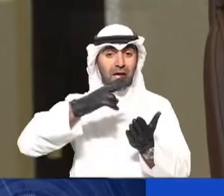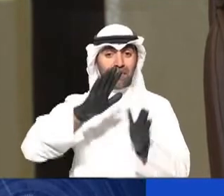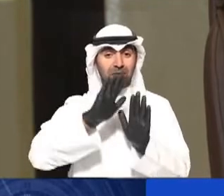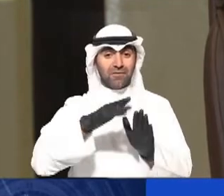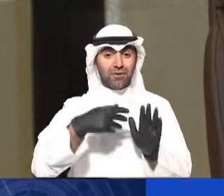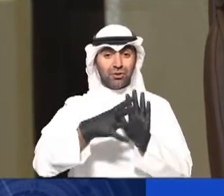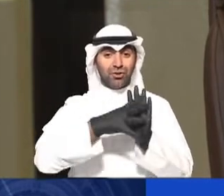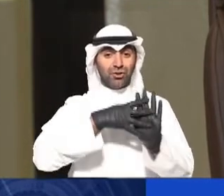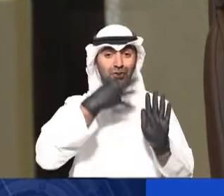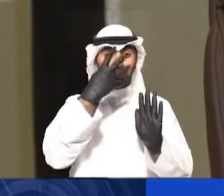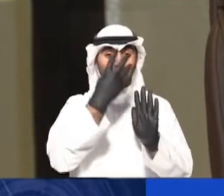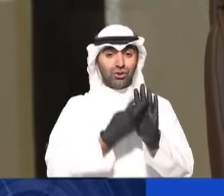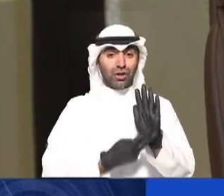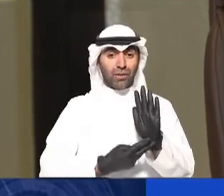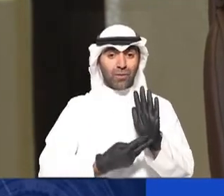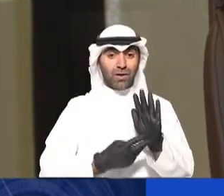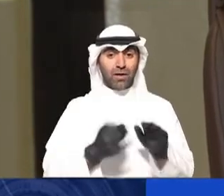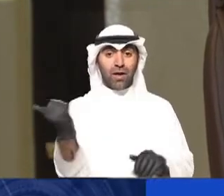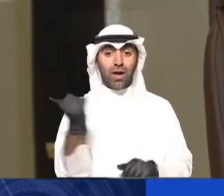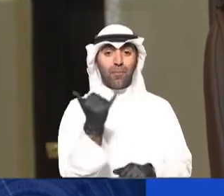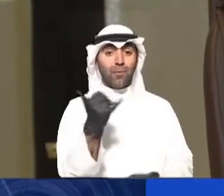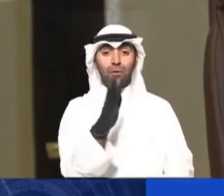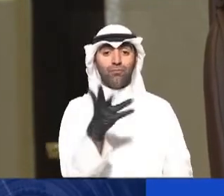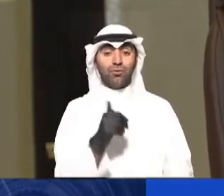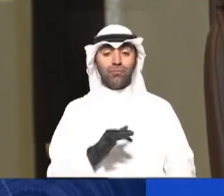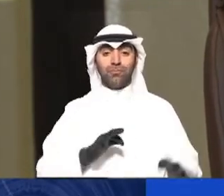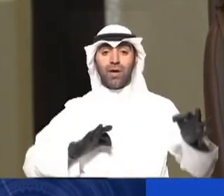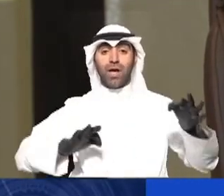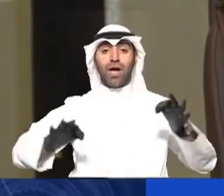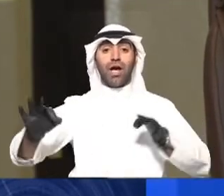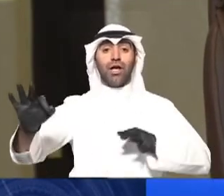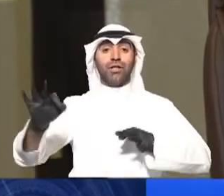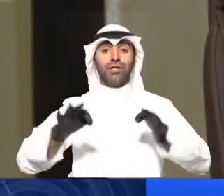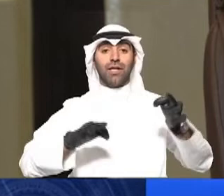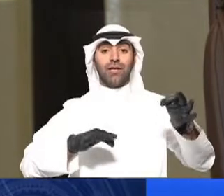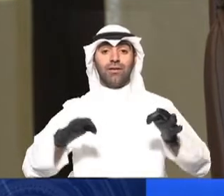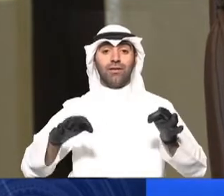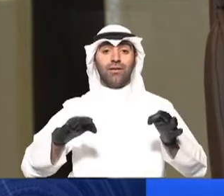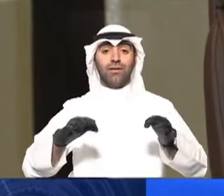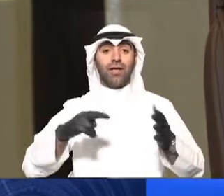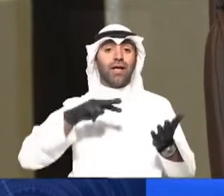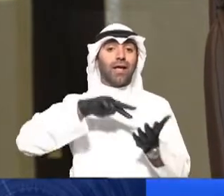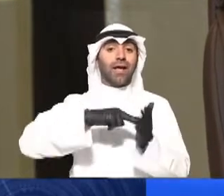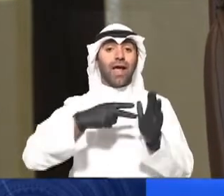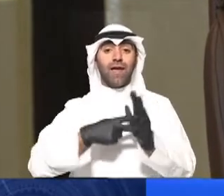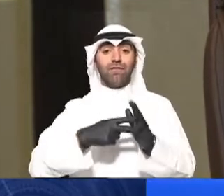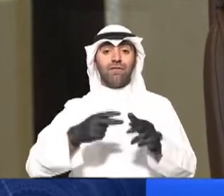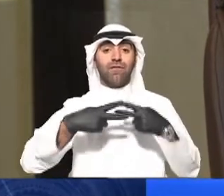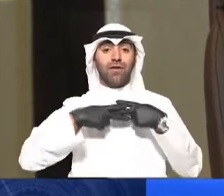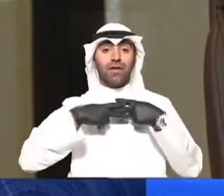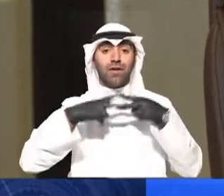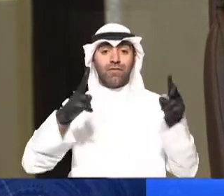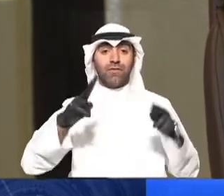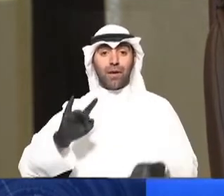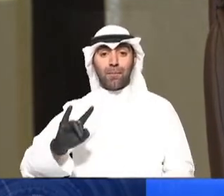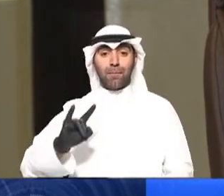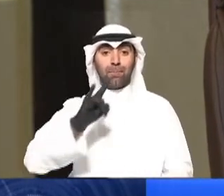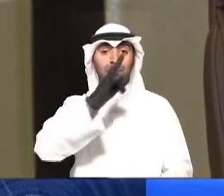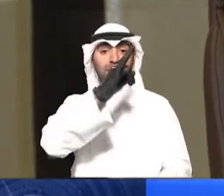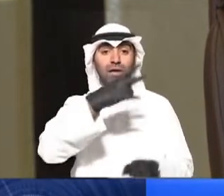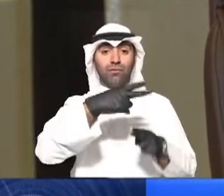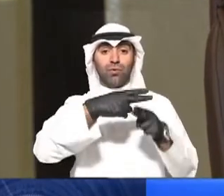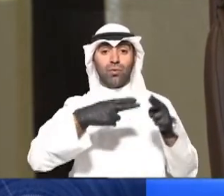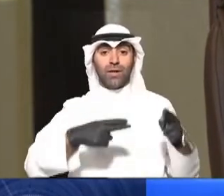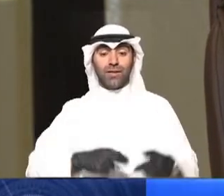المواضيع الخطة الشاملة لمراحل إعادة تشغيل مطار دولة الكويت، ومن ثم راح